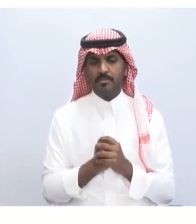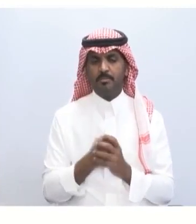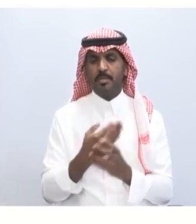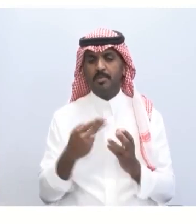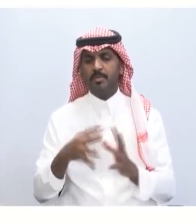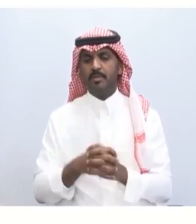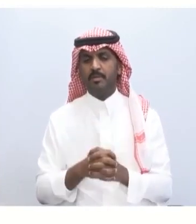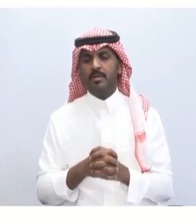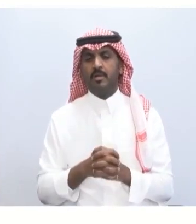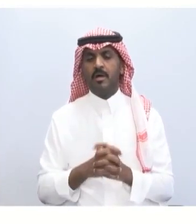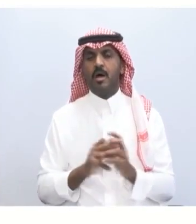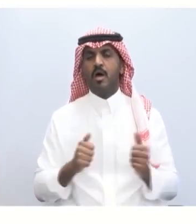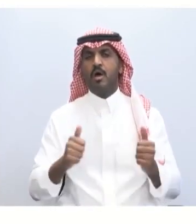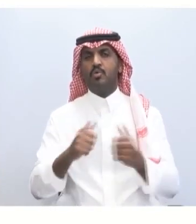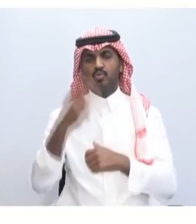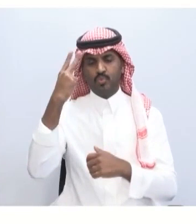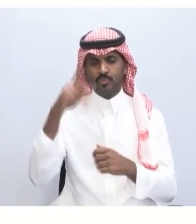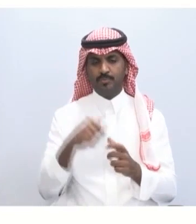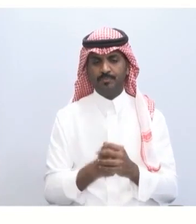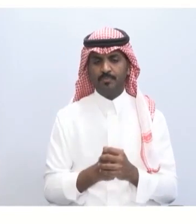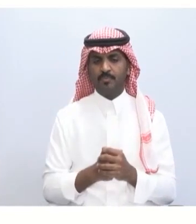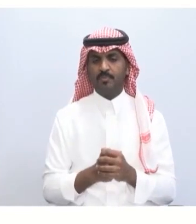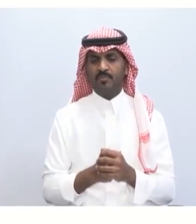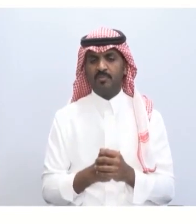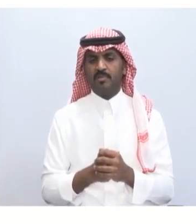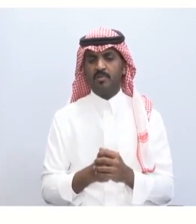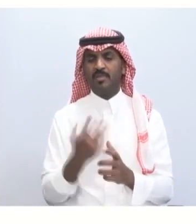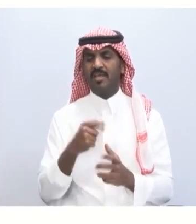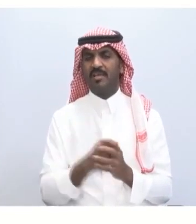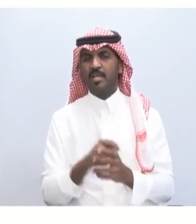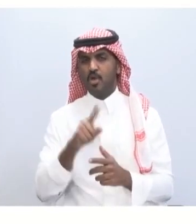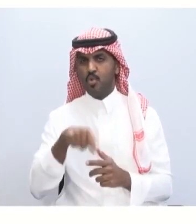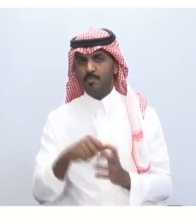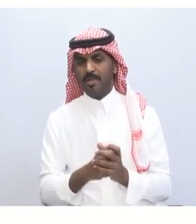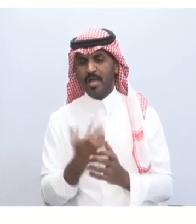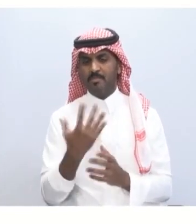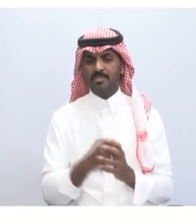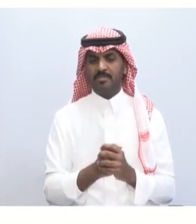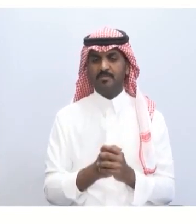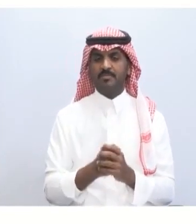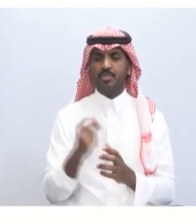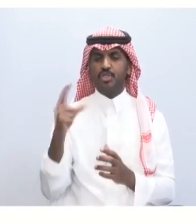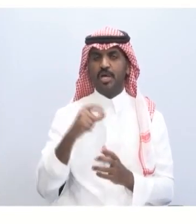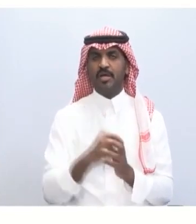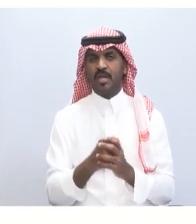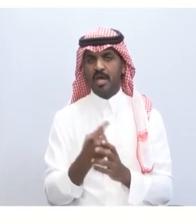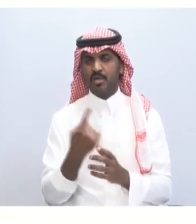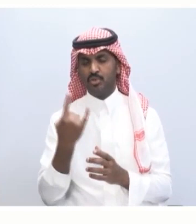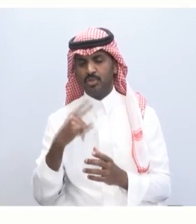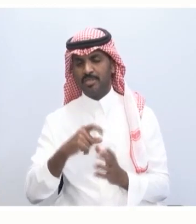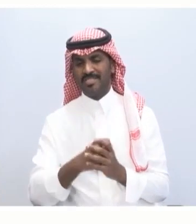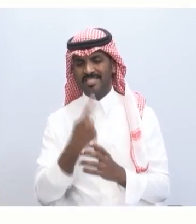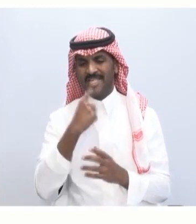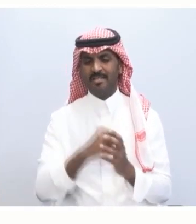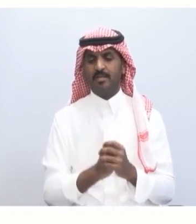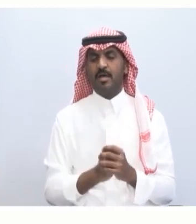بن فيصل ال سعود وكان ذلك في اليوم الخامس من شهر شوال في